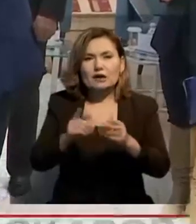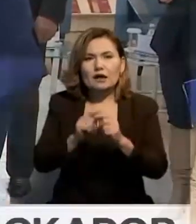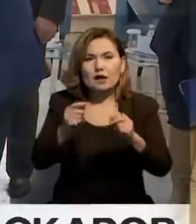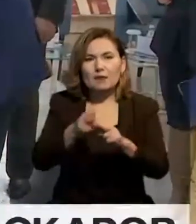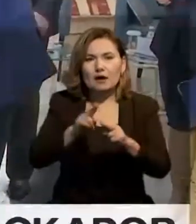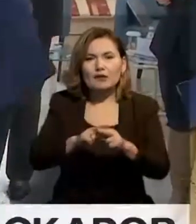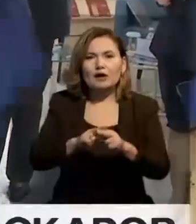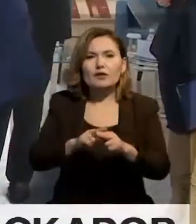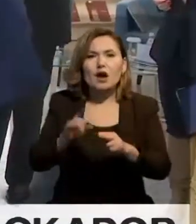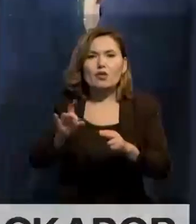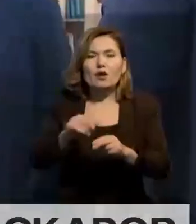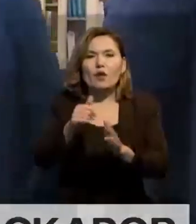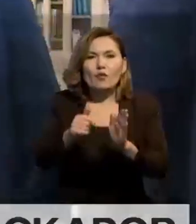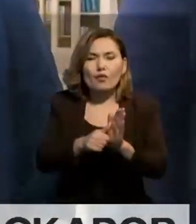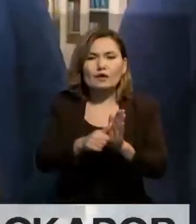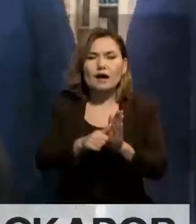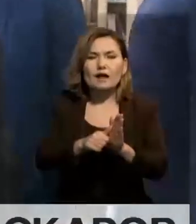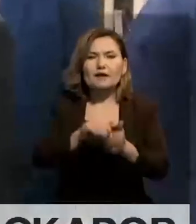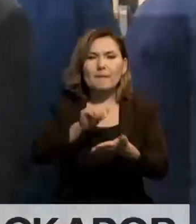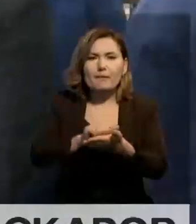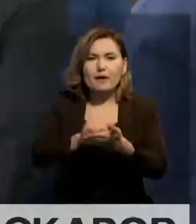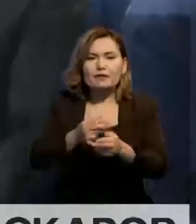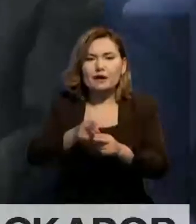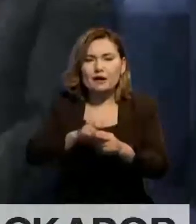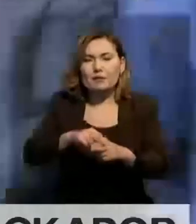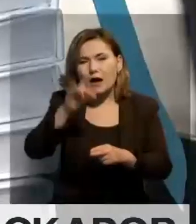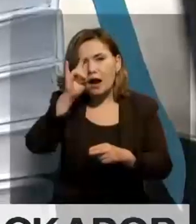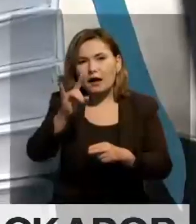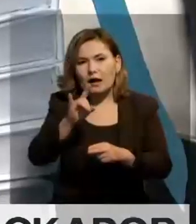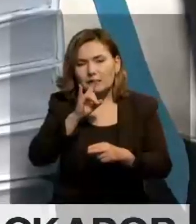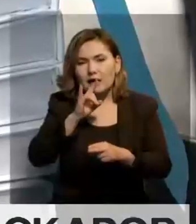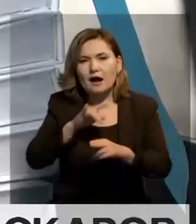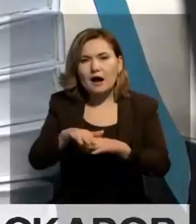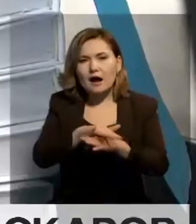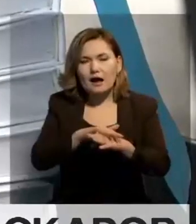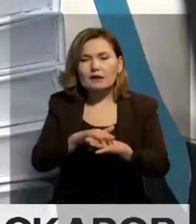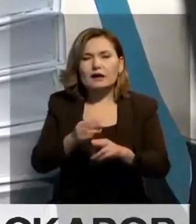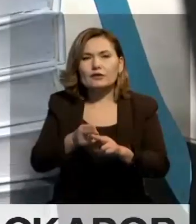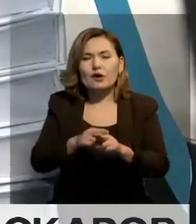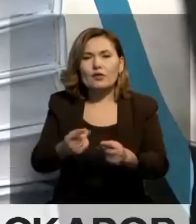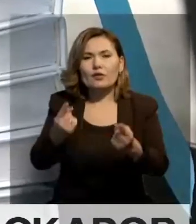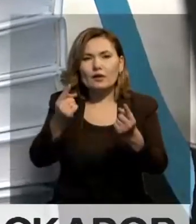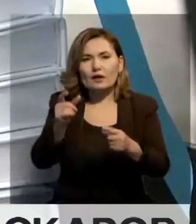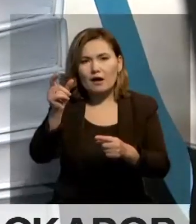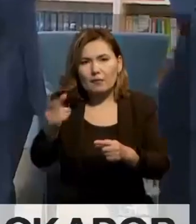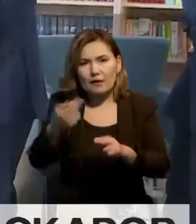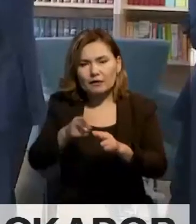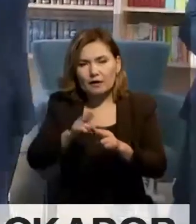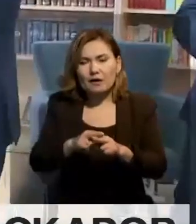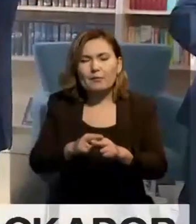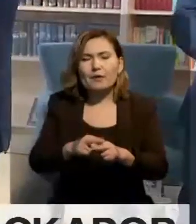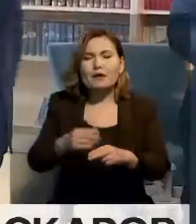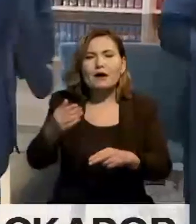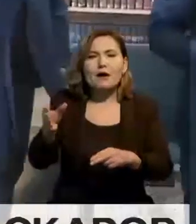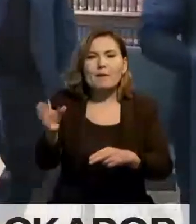Көлемі 16 баспа табақ болатын жинаққа қазақ халқының біртуар перзенті мен қызметтес болғандар, шәкірттері, рухтас інілері,